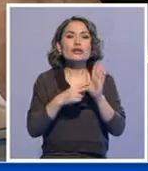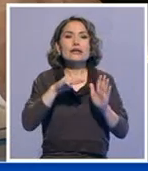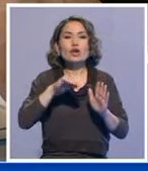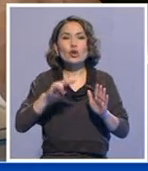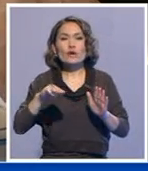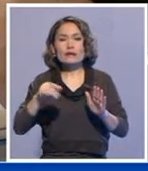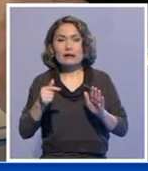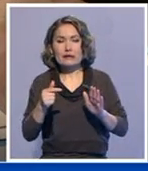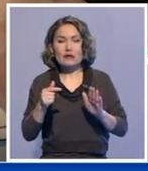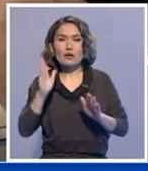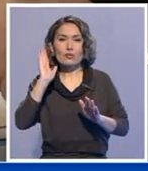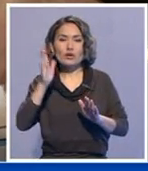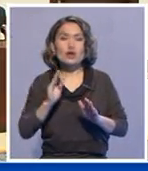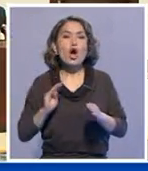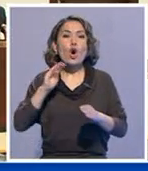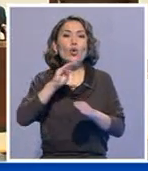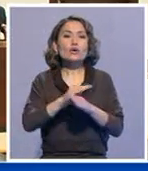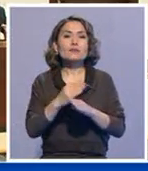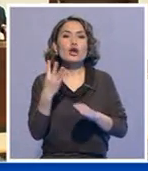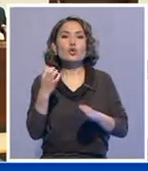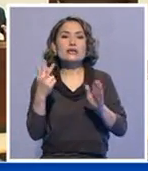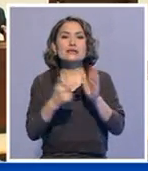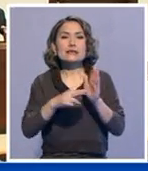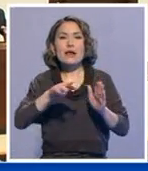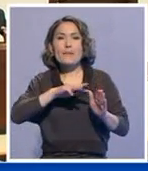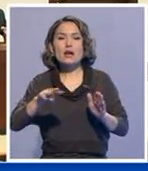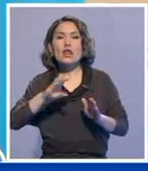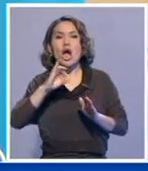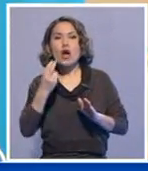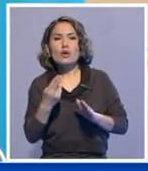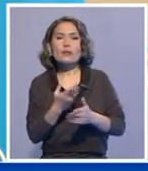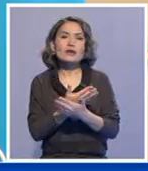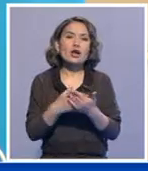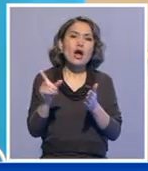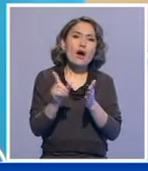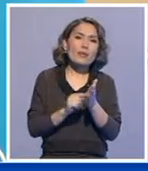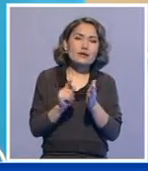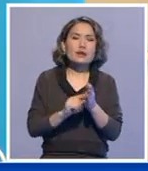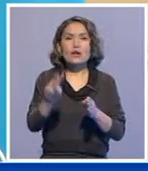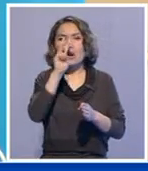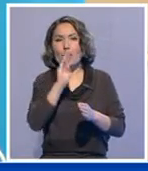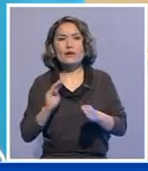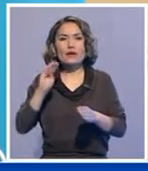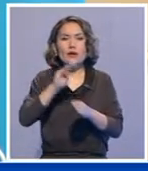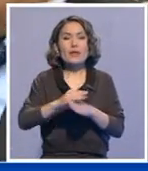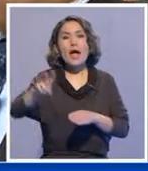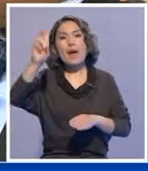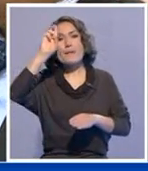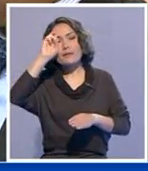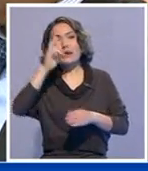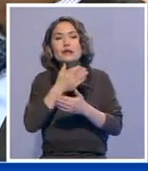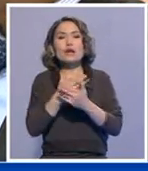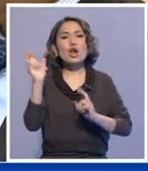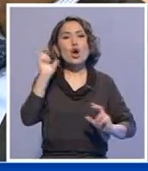көлемінде болады. Ал қосымша бөлінетін 408 миллиард теңге әлеуметтік жәрдемақы мен азаматтық қызметшілердің жалақысын және мемлекеттік грант